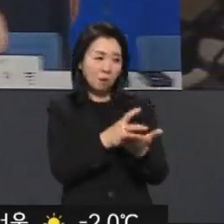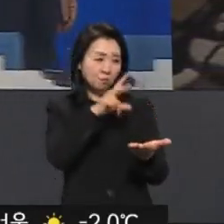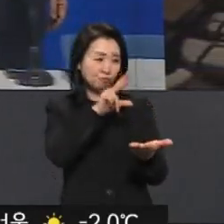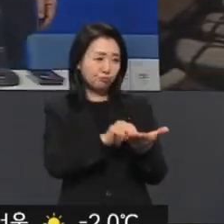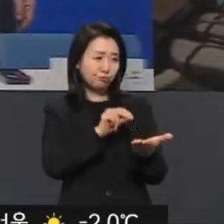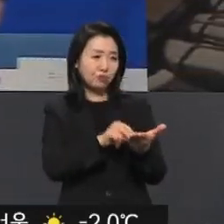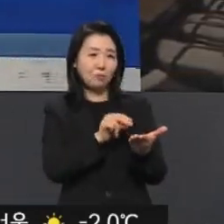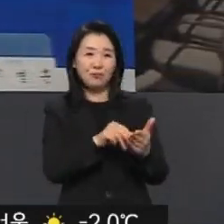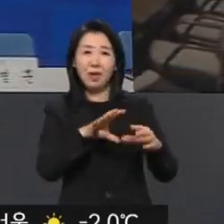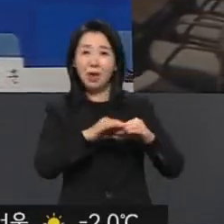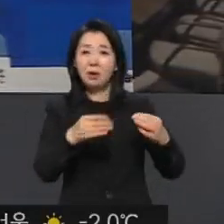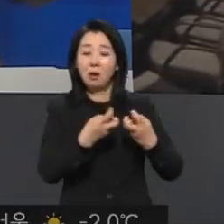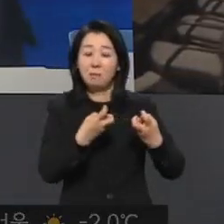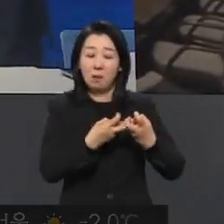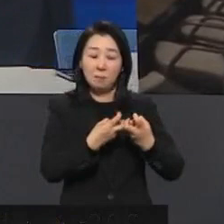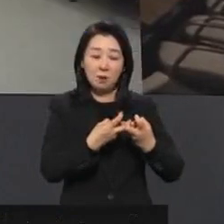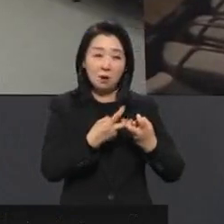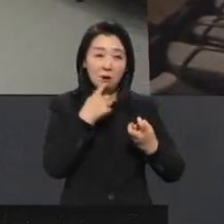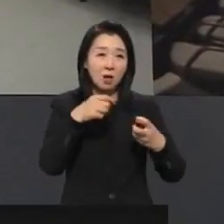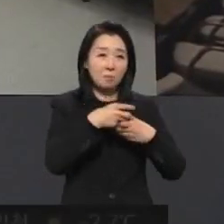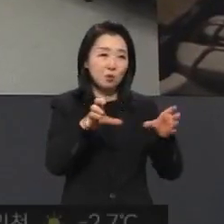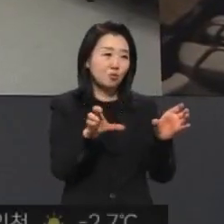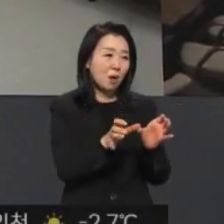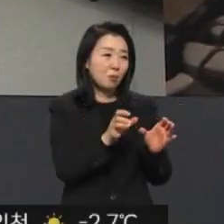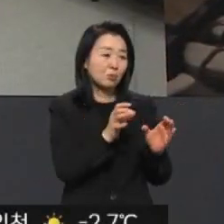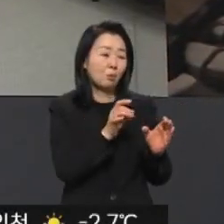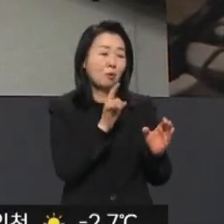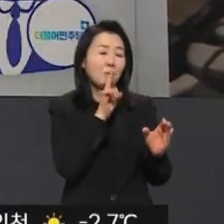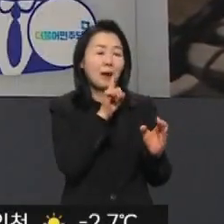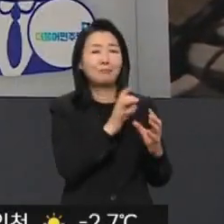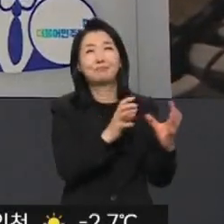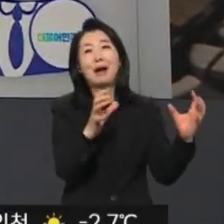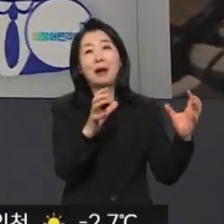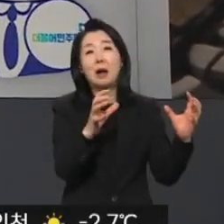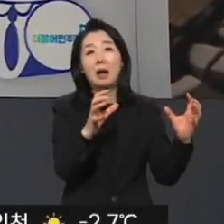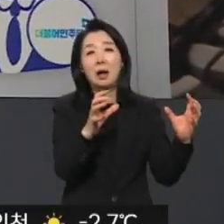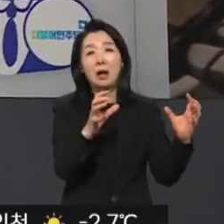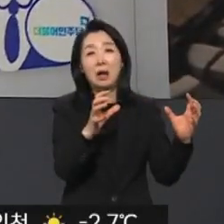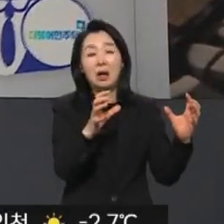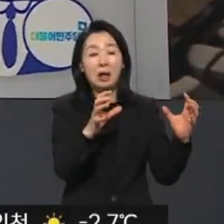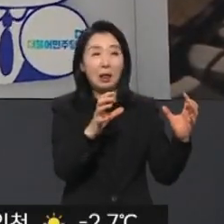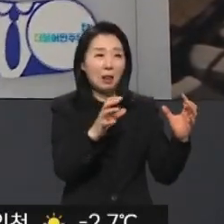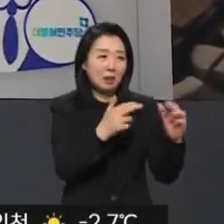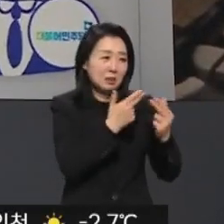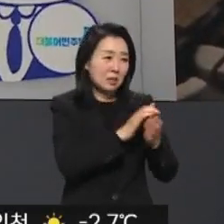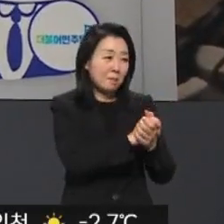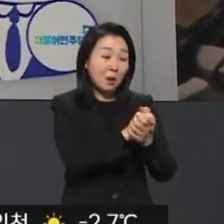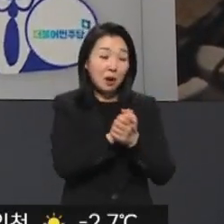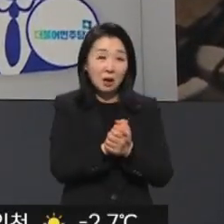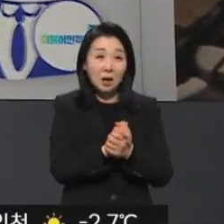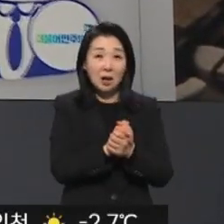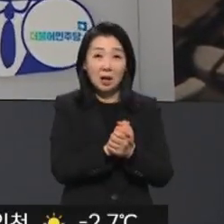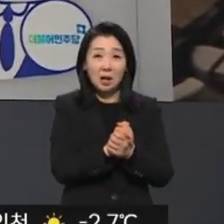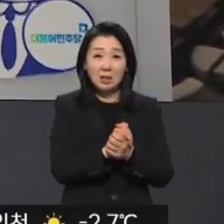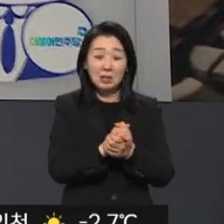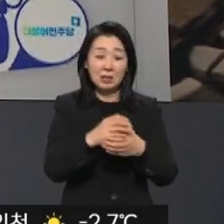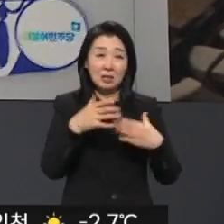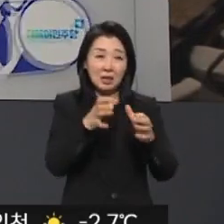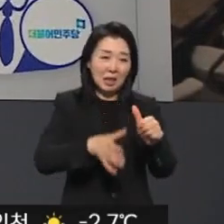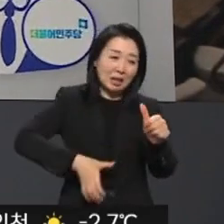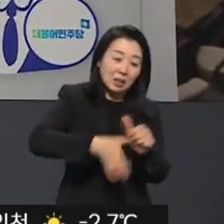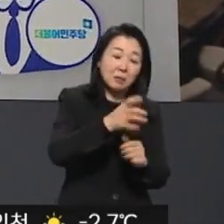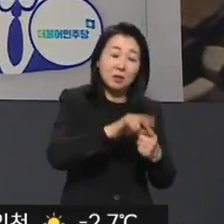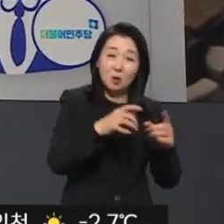대응에 대해서도 당내에서부터 의견 엇갈리고 있습니다. 친명계는 야당 탄압에 대해서 똘똘 뭉쳐야 한다라는